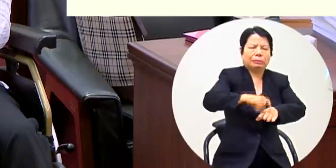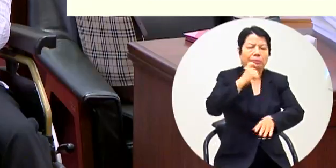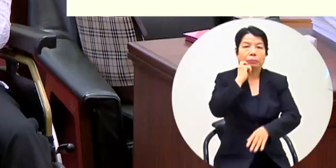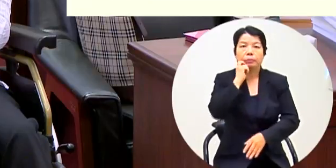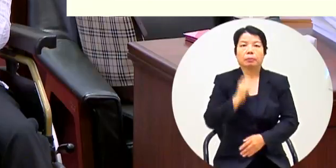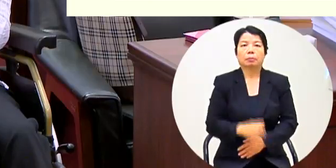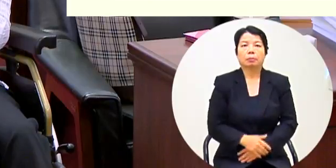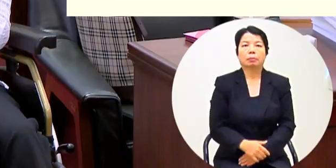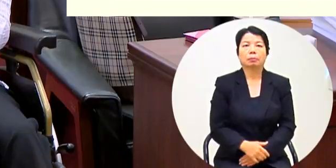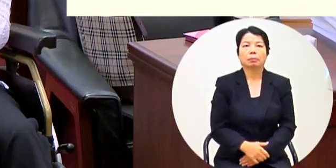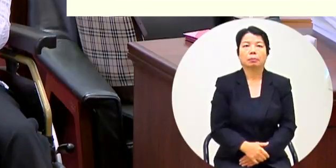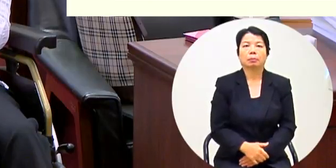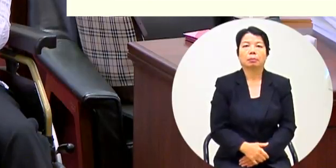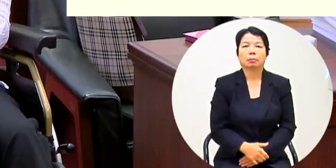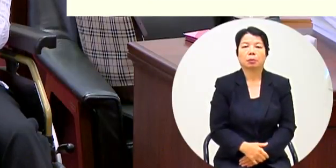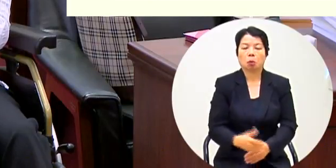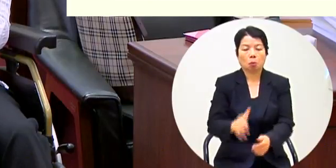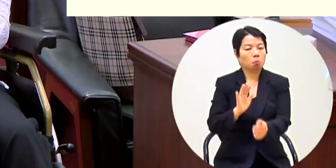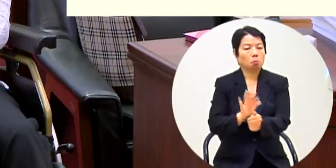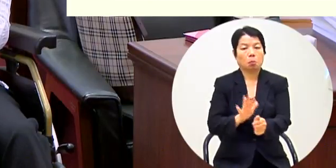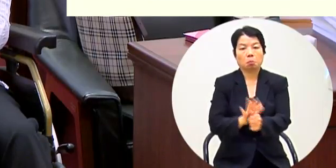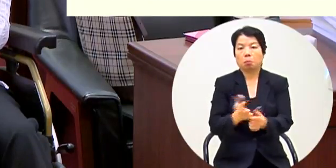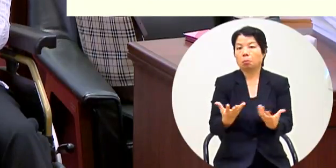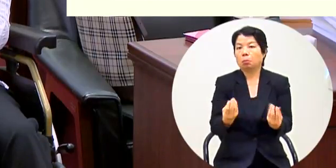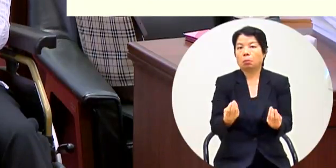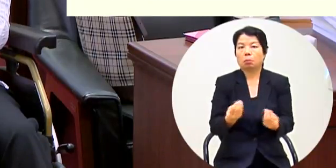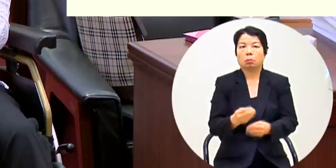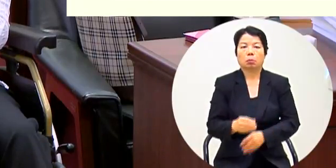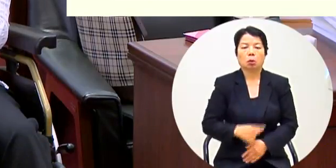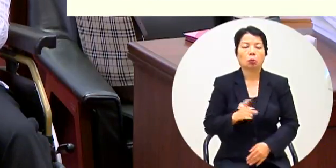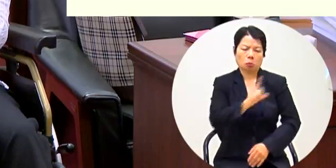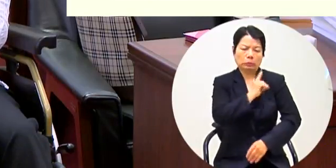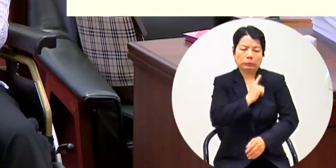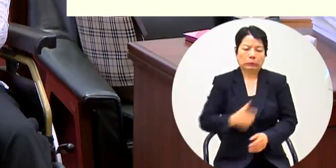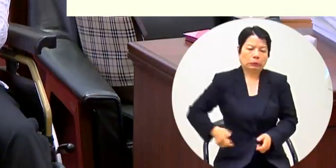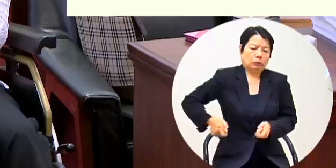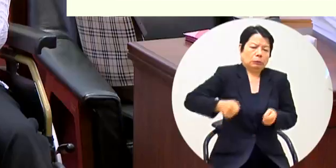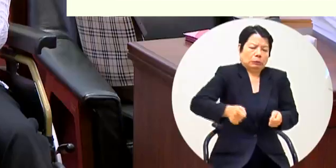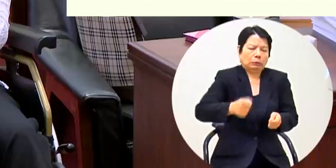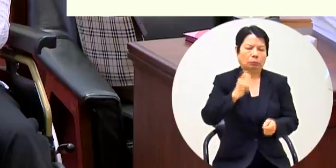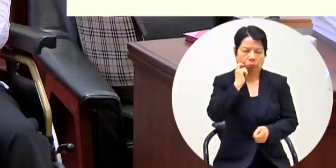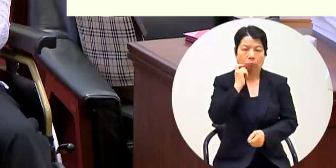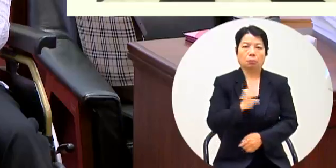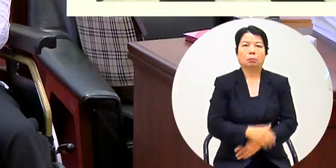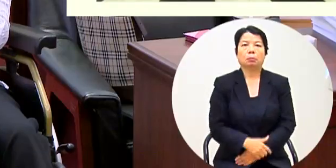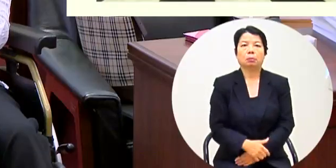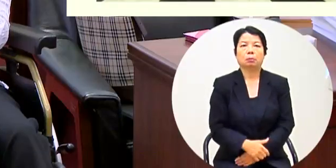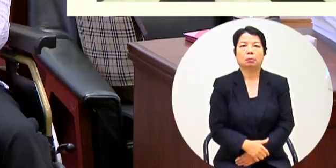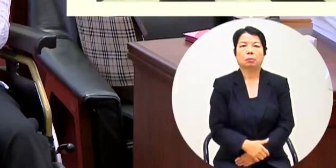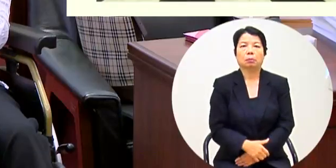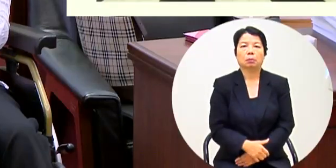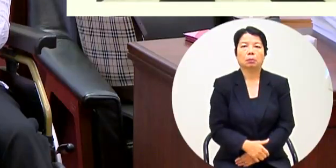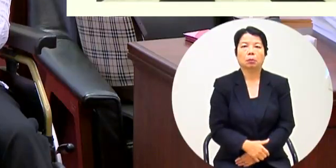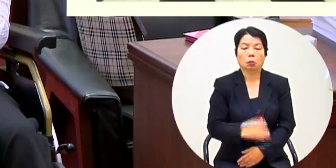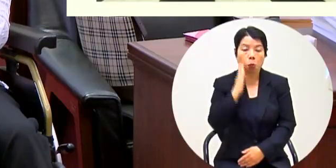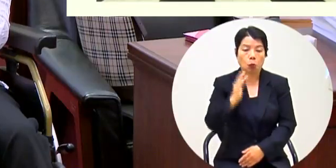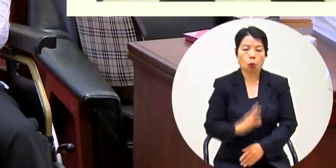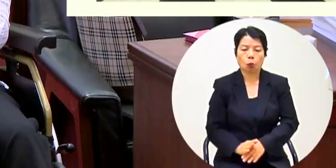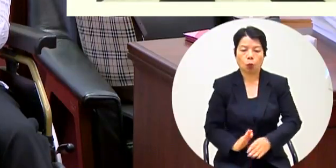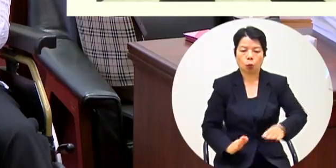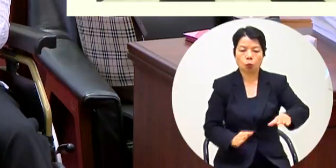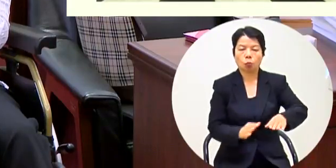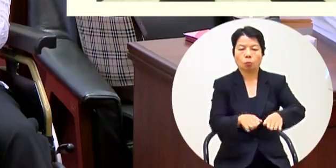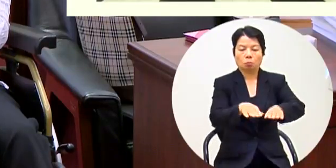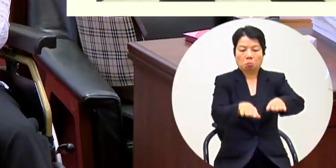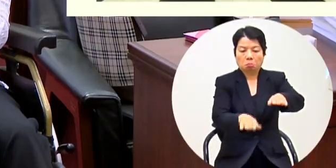助我的时候，我没办法自己推着轮椅上这个人行道，好，除非有斜坡。所以你会看到我们的